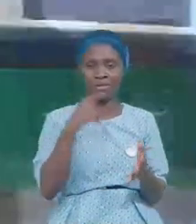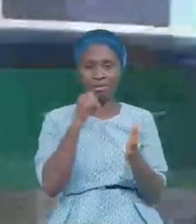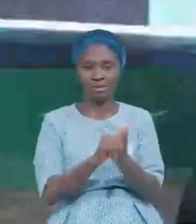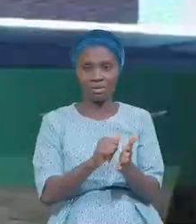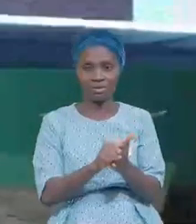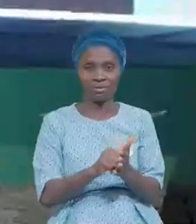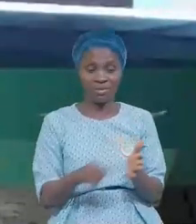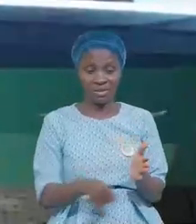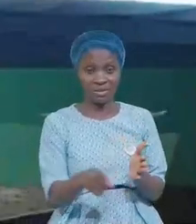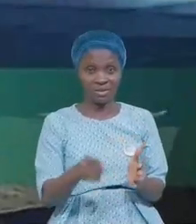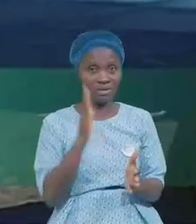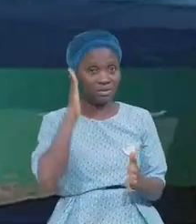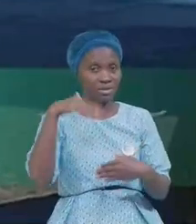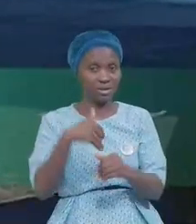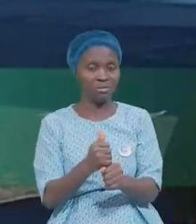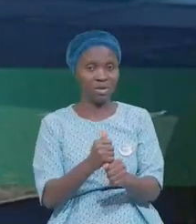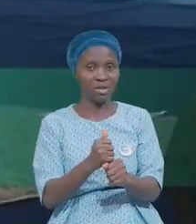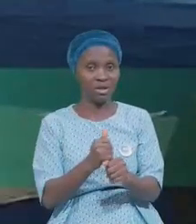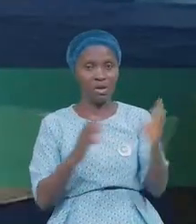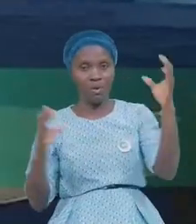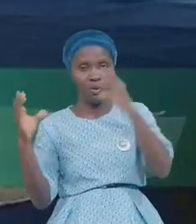combattront contre l'agneau.